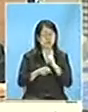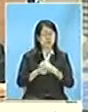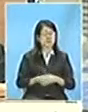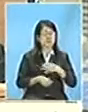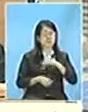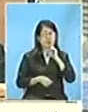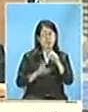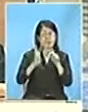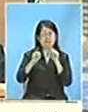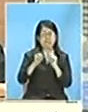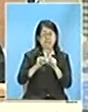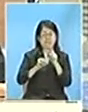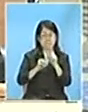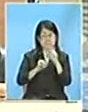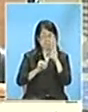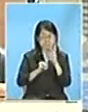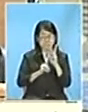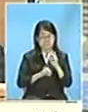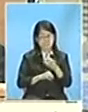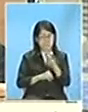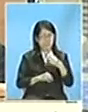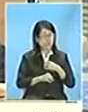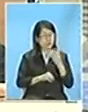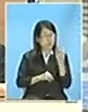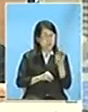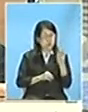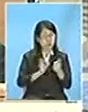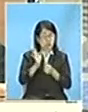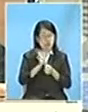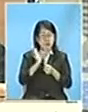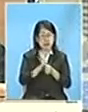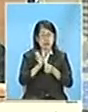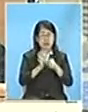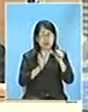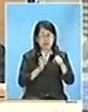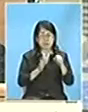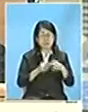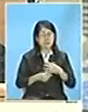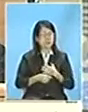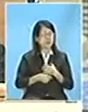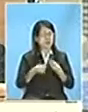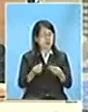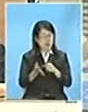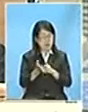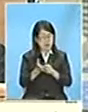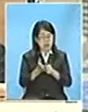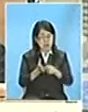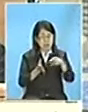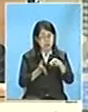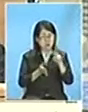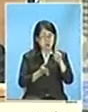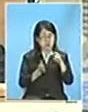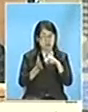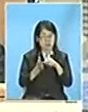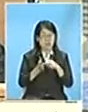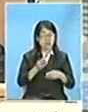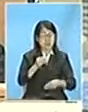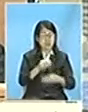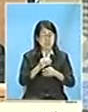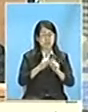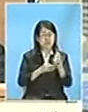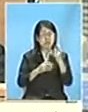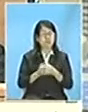ายท่านนะครับที่จะขอได้มีการแปรยติเพื่อที่จะให้ร่างบัญญัติฉบับแก้ไขเพิ่มเติมนี้เนี่ยนะได้